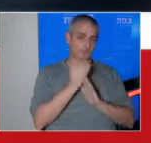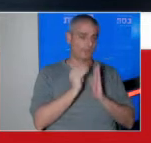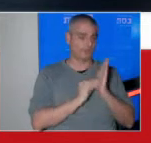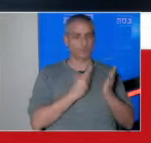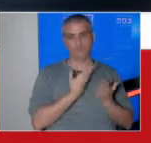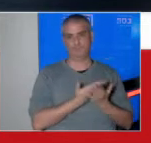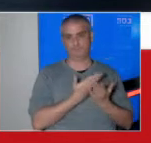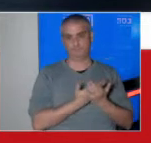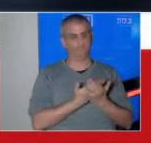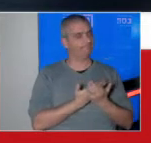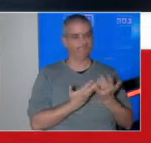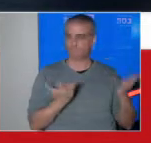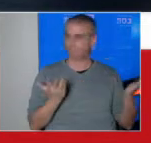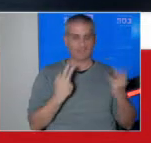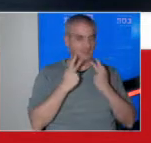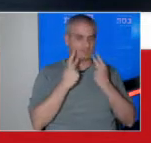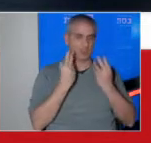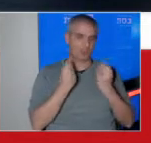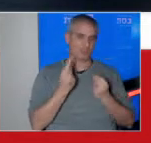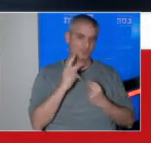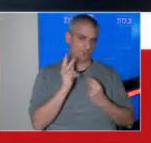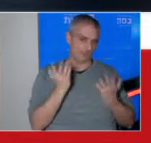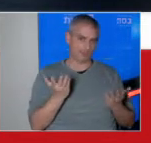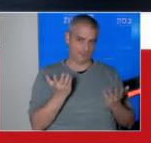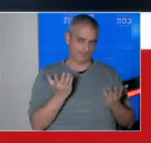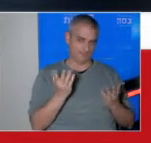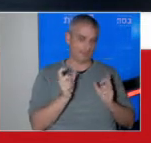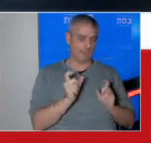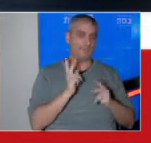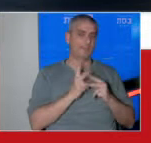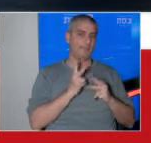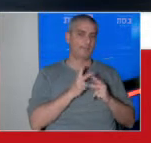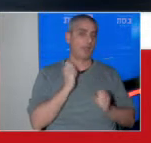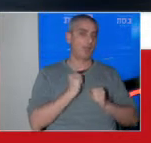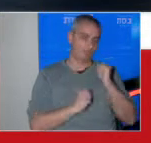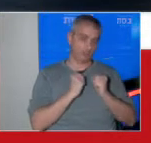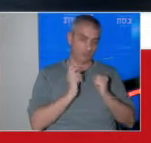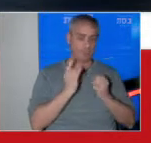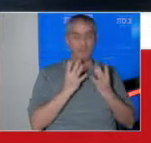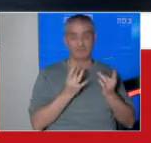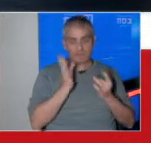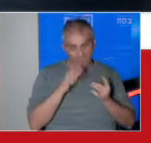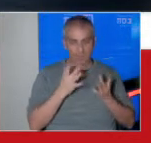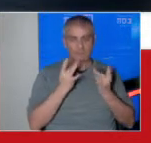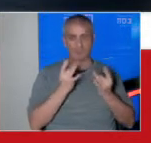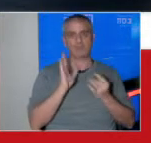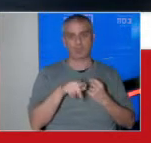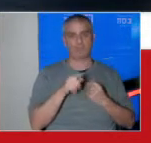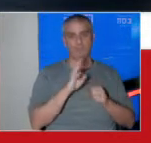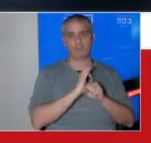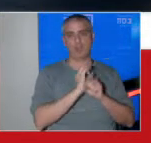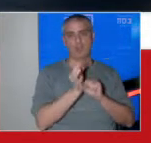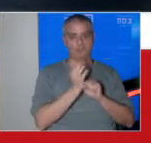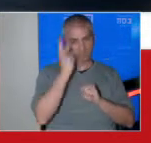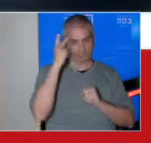מדברים בעד עצמם, ואין פתרון טוב יותר להימנע ממחלה קשה וגם מהידבקות, אפילו מהידבקות גם באומיקרון.